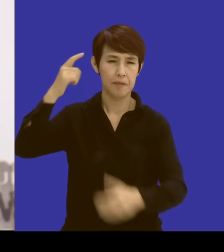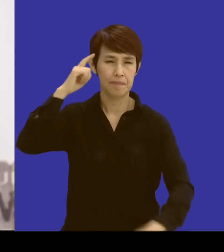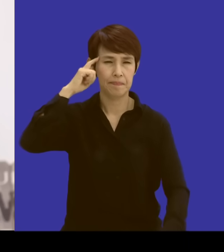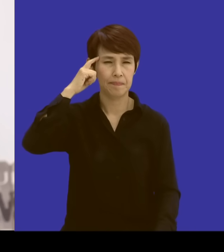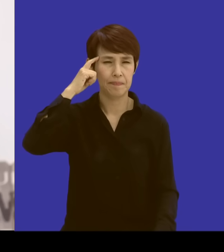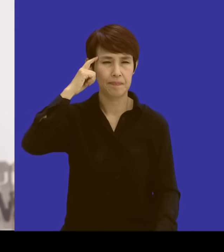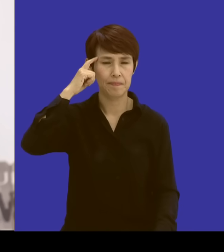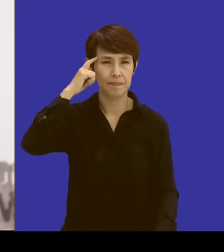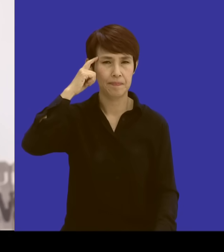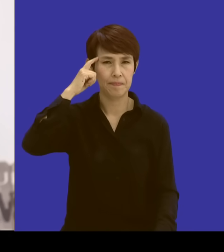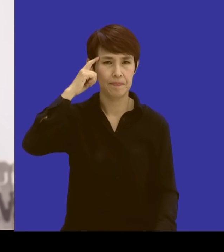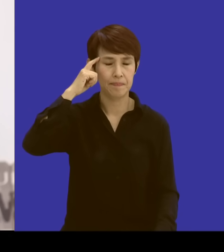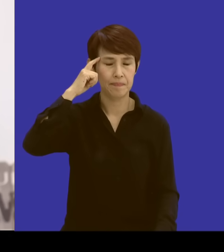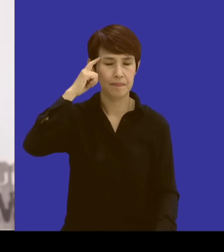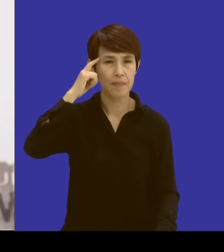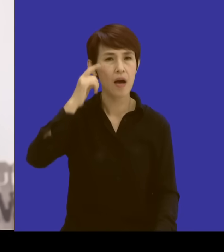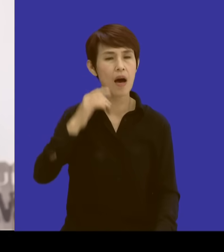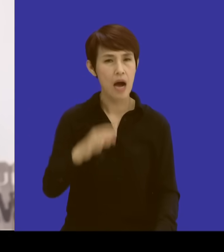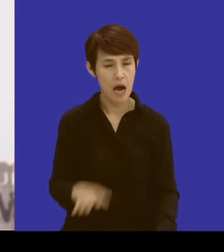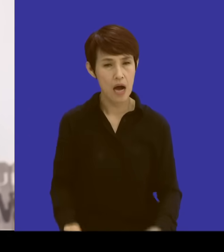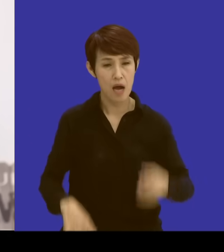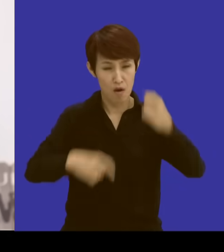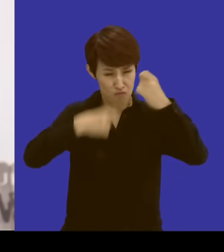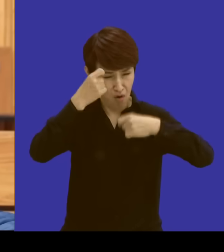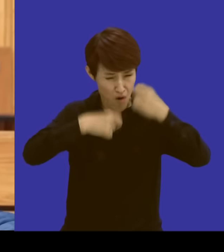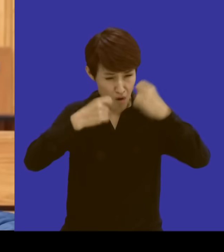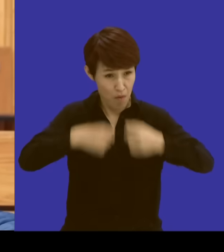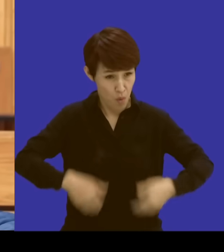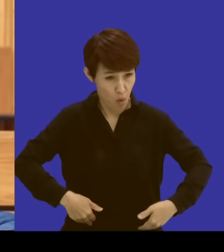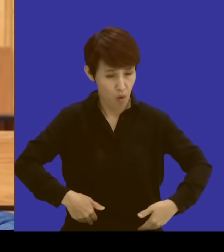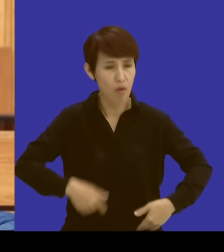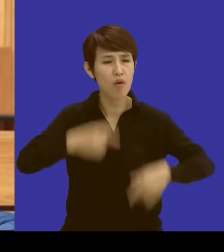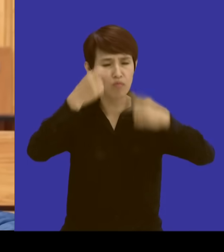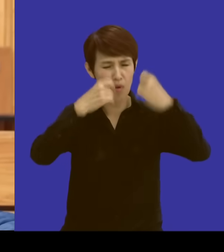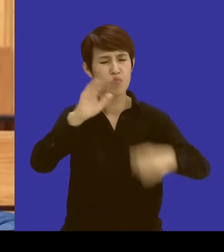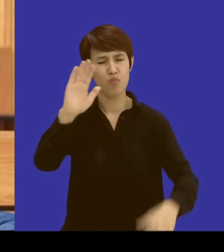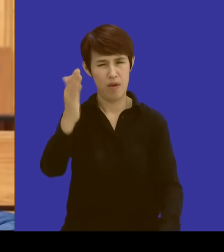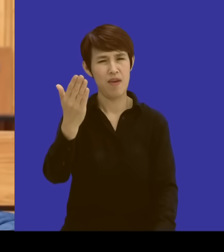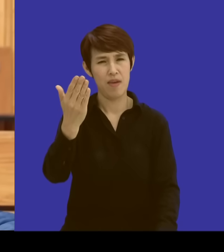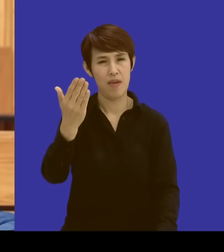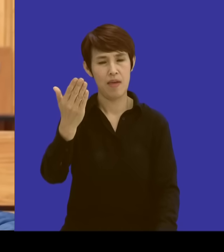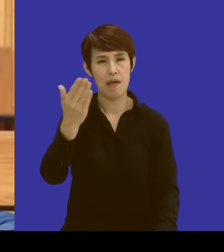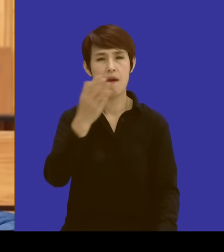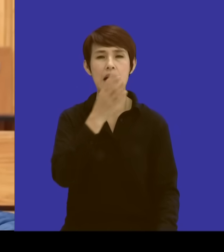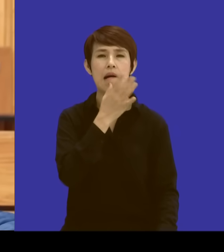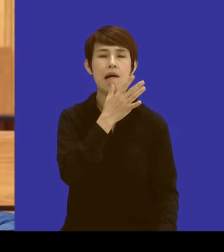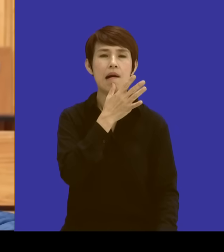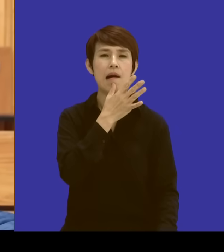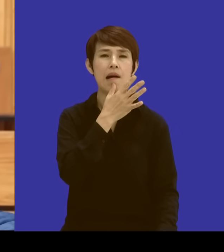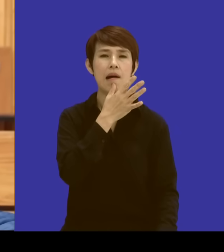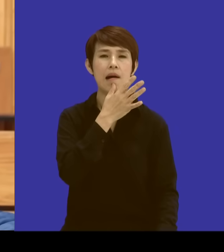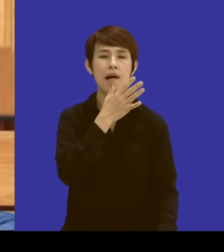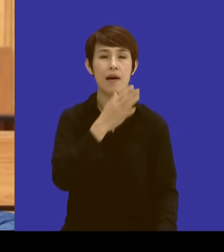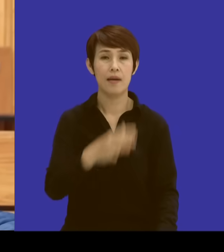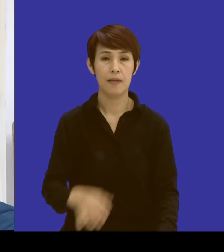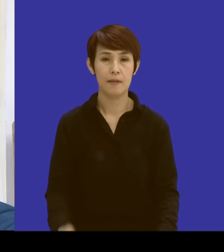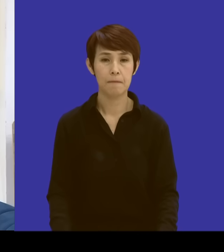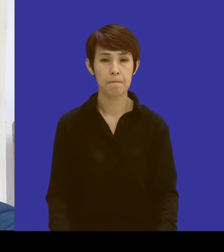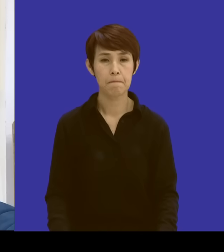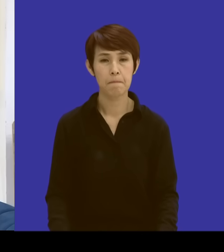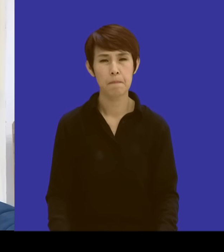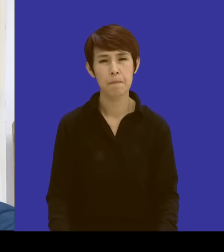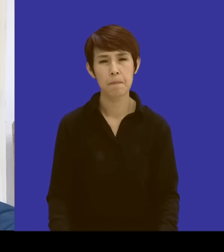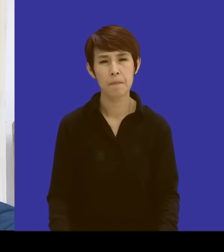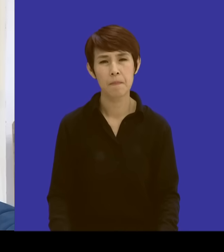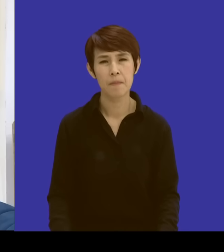이제 제가 저에게 울 때는 울어도 된다. 라는 걸 저에게 이제는 비로소 말해줄 수 있었죠. 게다가